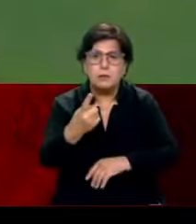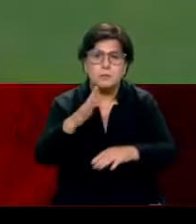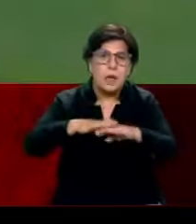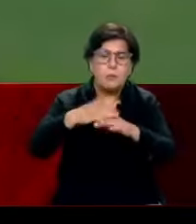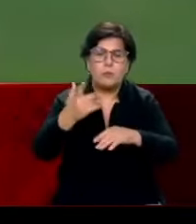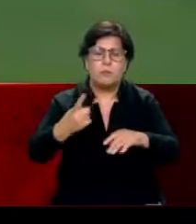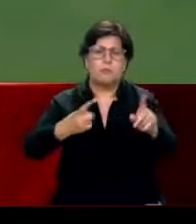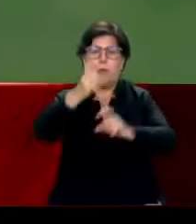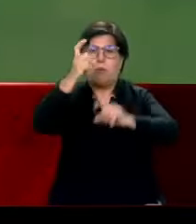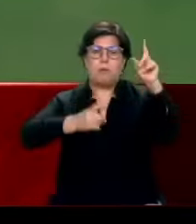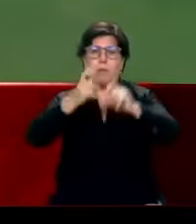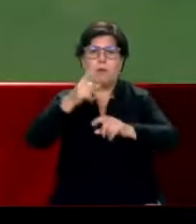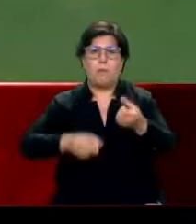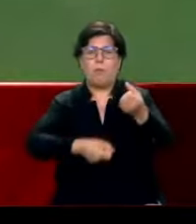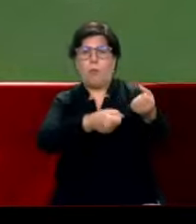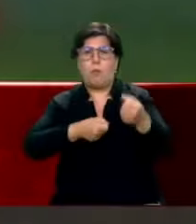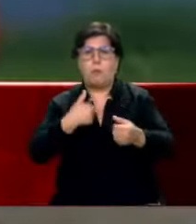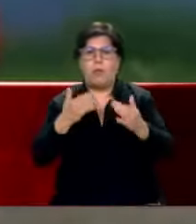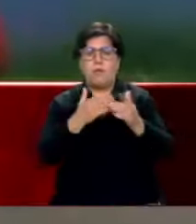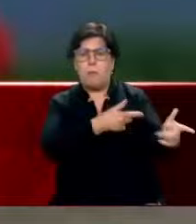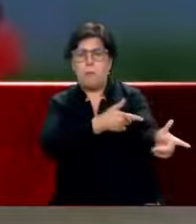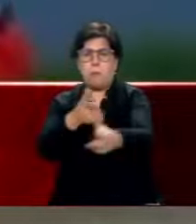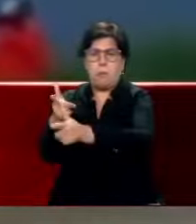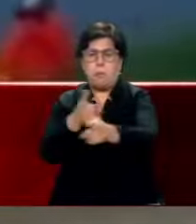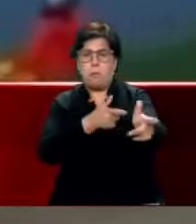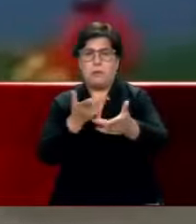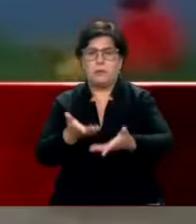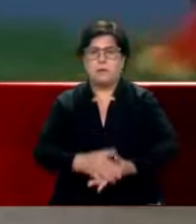sefer silah çektiler. Pompalı tüfeklerle evimi taradılar.